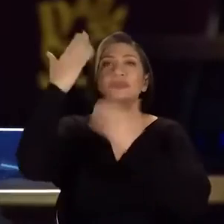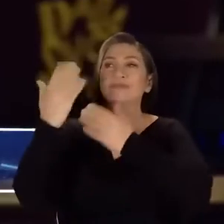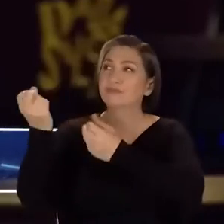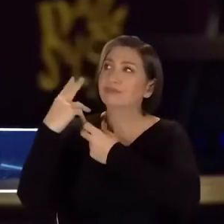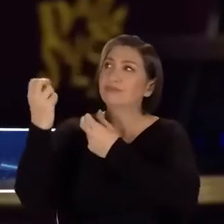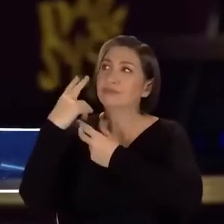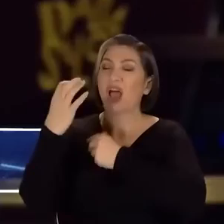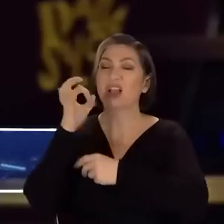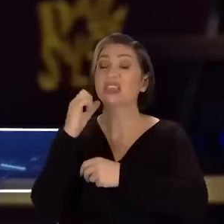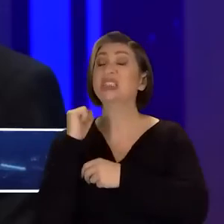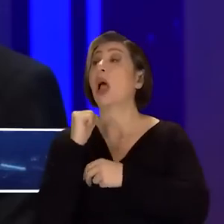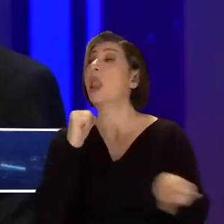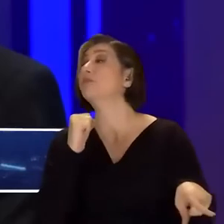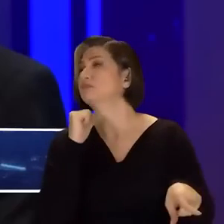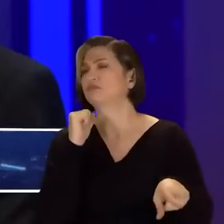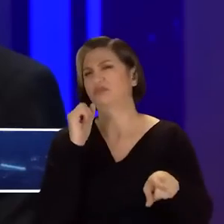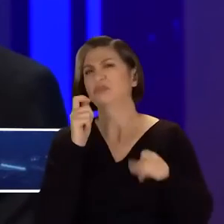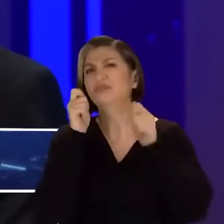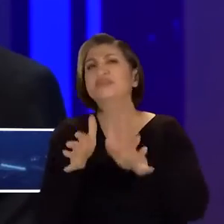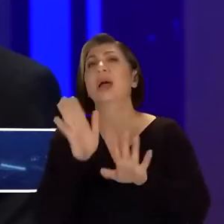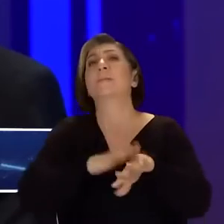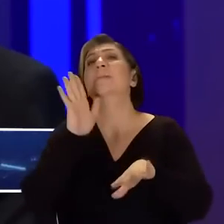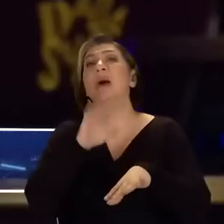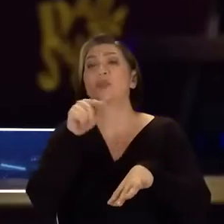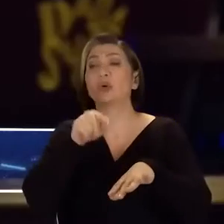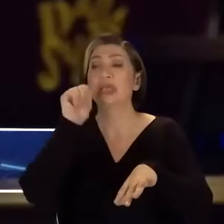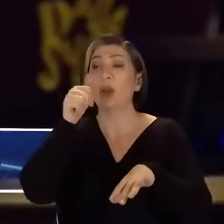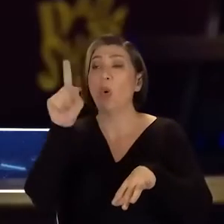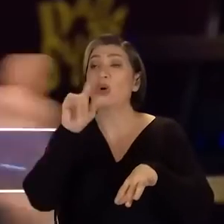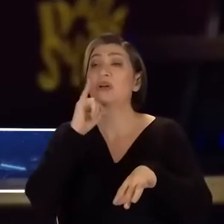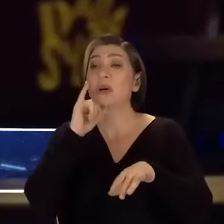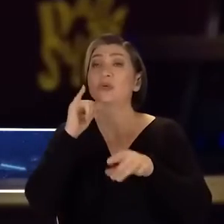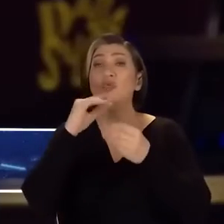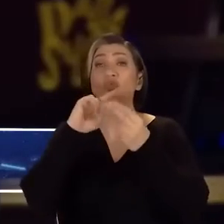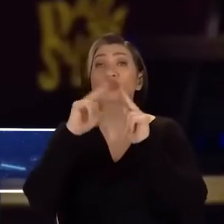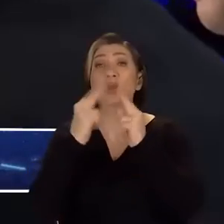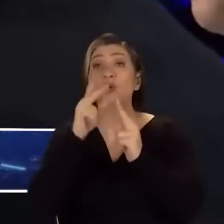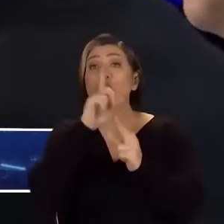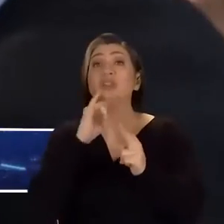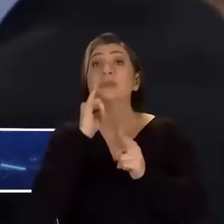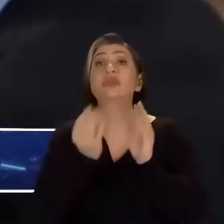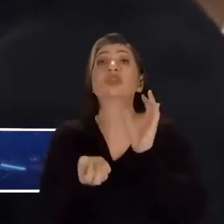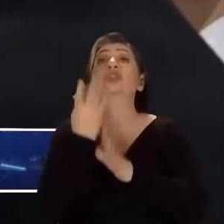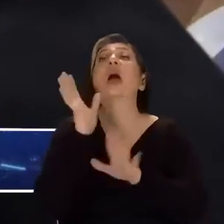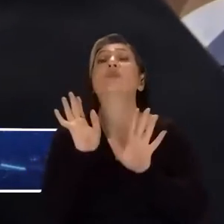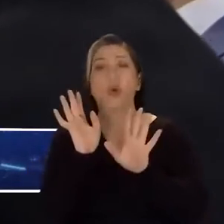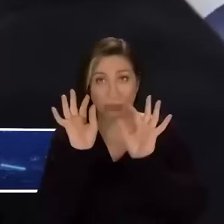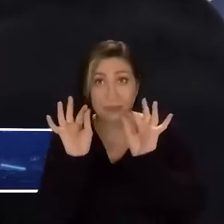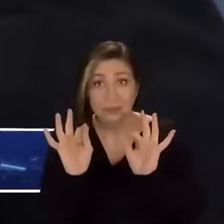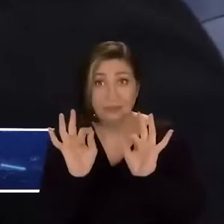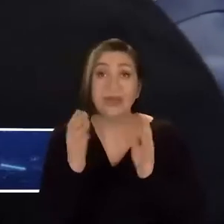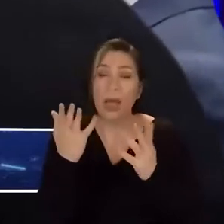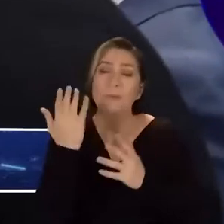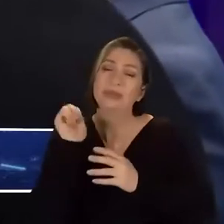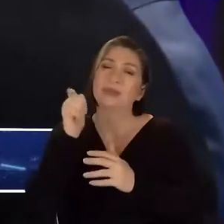büyüklerinden altın sağlam varlıktır kardeşim. Bugünden yarına 10 gram altını bir anda dünyada 100 grama kimse çıkaramıyor. Ha, olursa bir gün